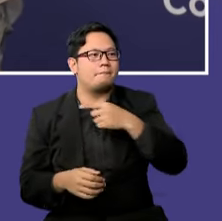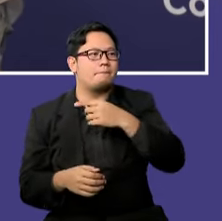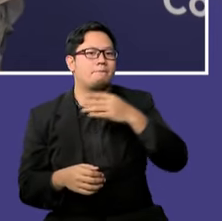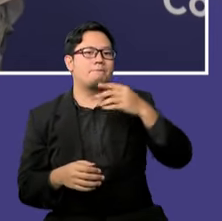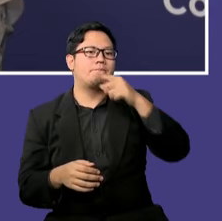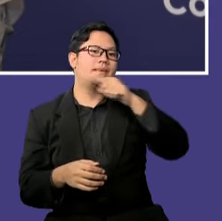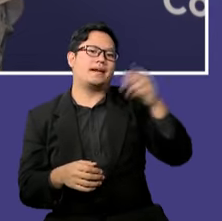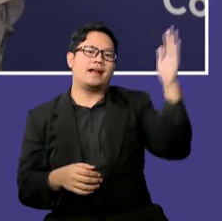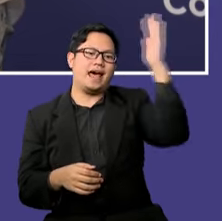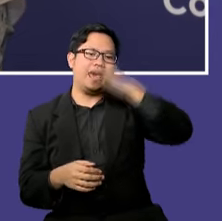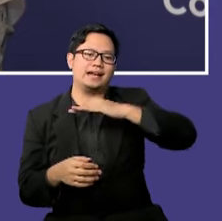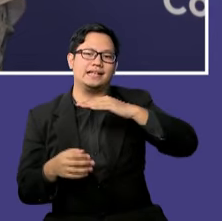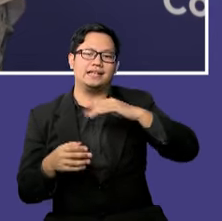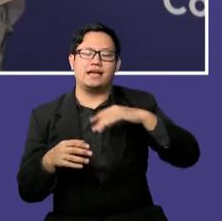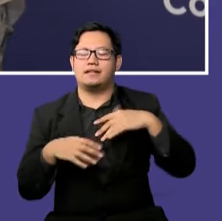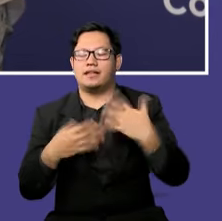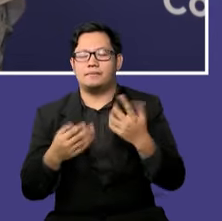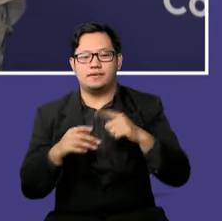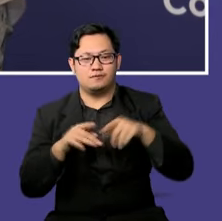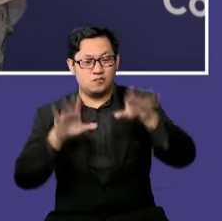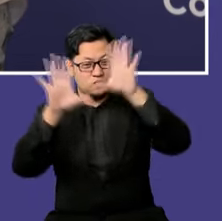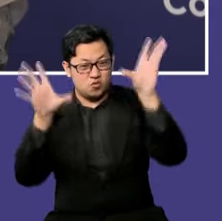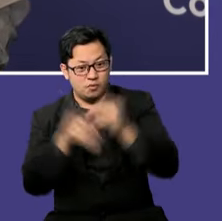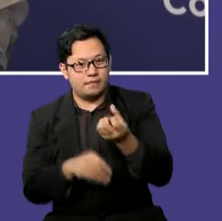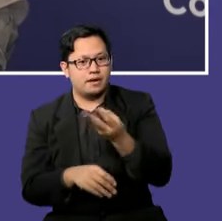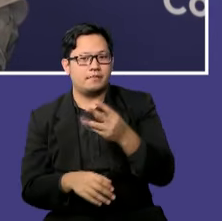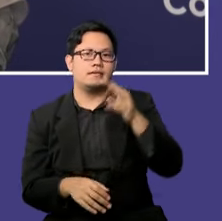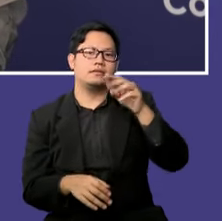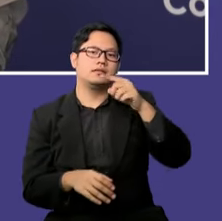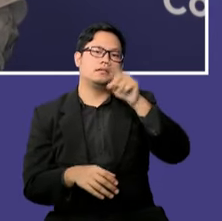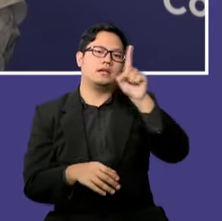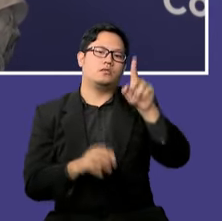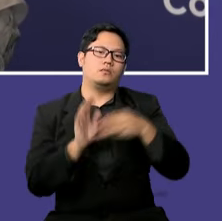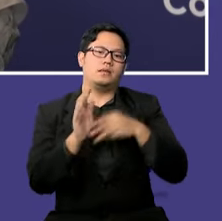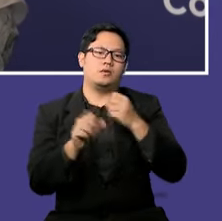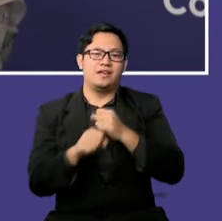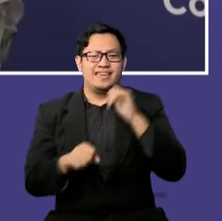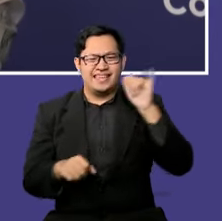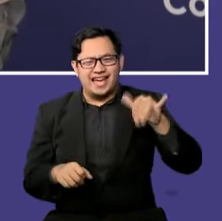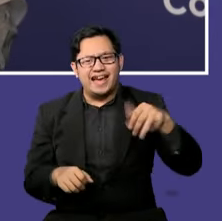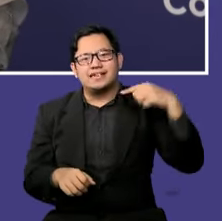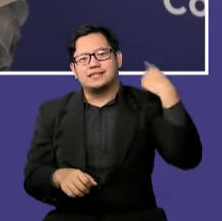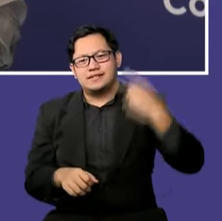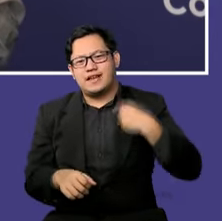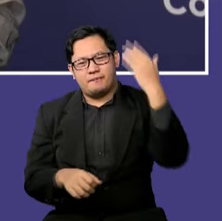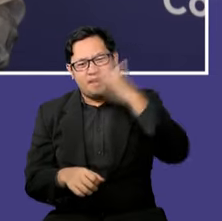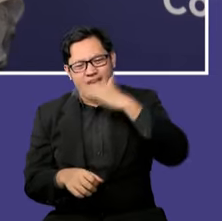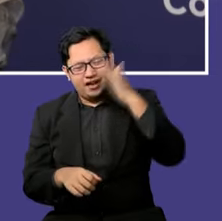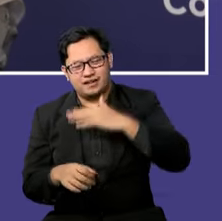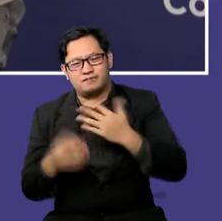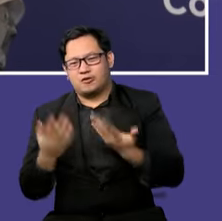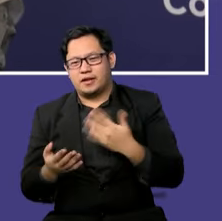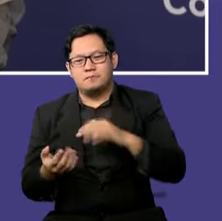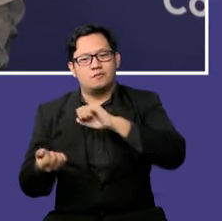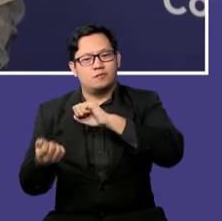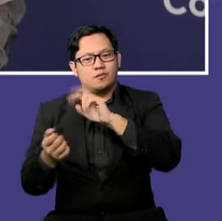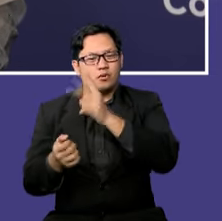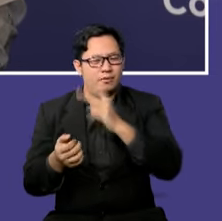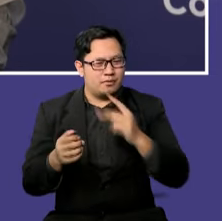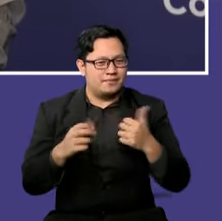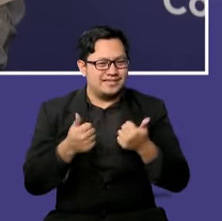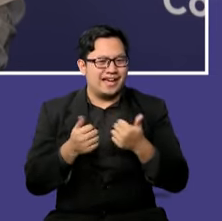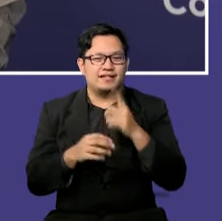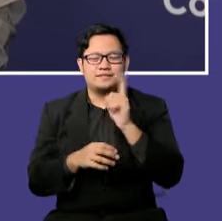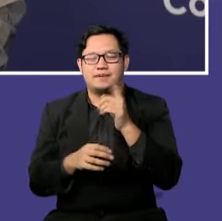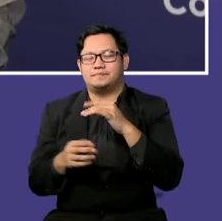zona ini kumulatif duluan jadi kalau misalnya memang setiap hari bisa berubah bisa karena angkanya akan pasti tiba-tiba naik tiba-tiba turun cuma kalau